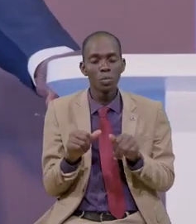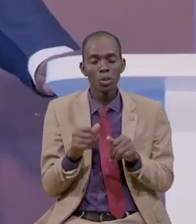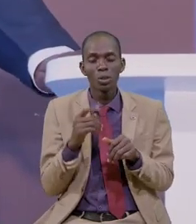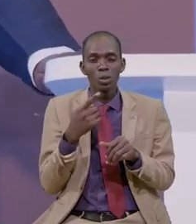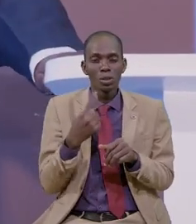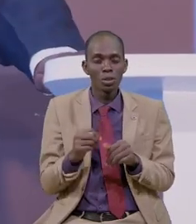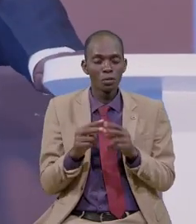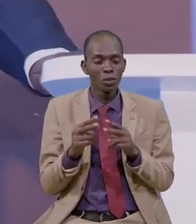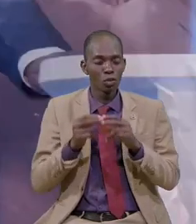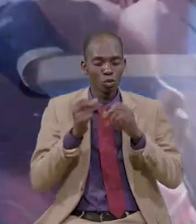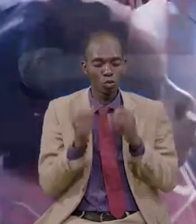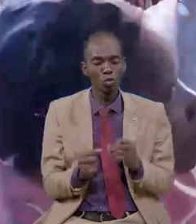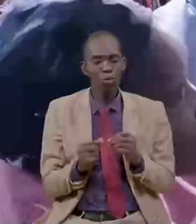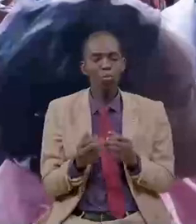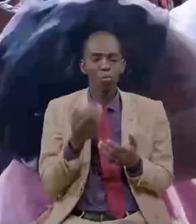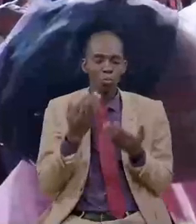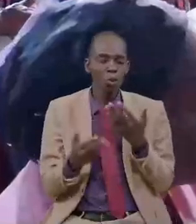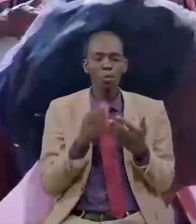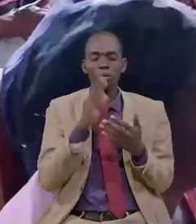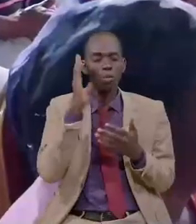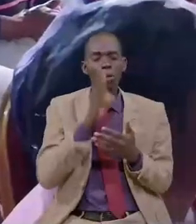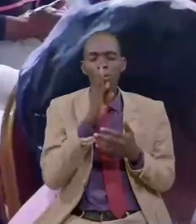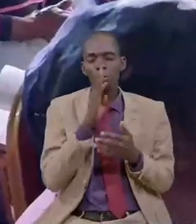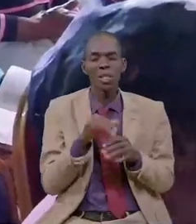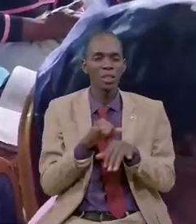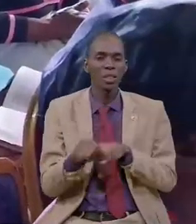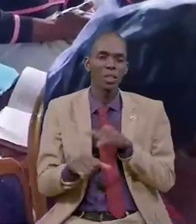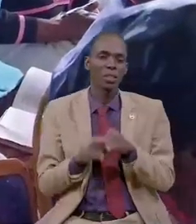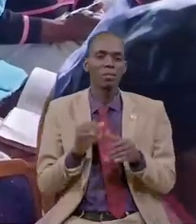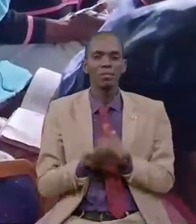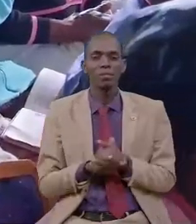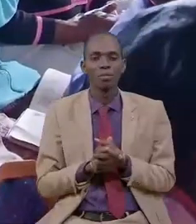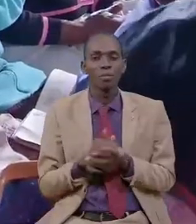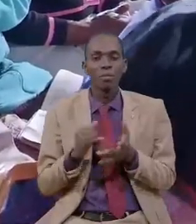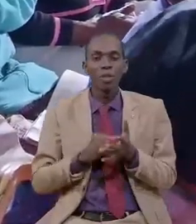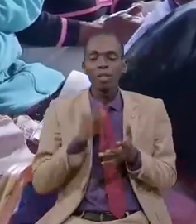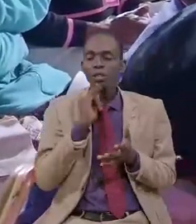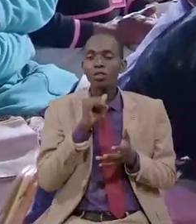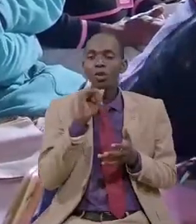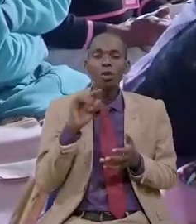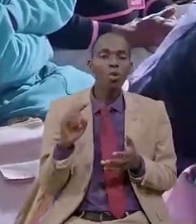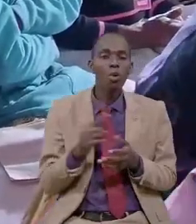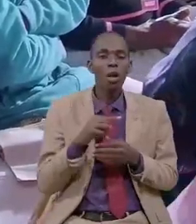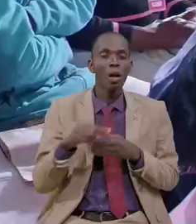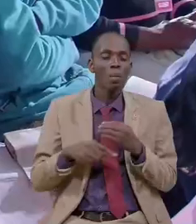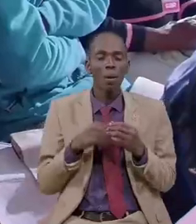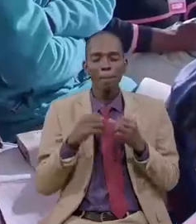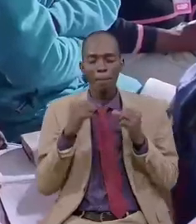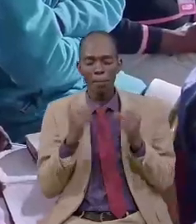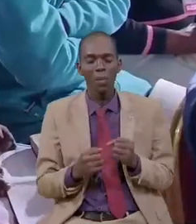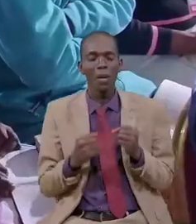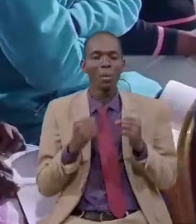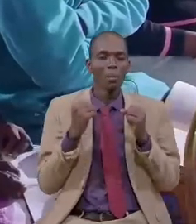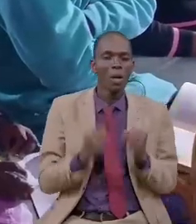même séduire les élus. Ce n'est pas la puissance. De quelle source?